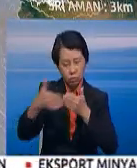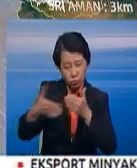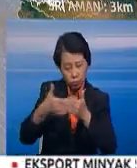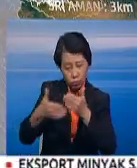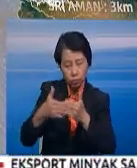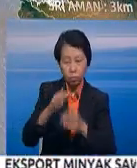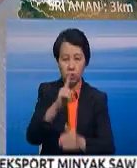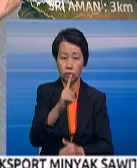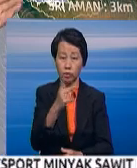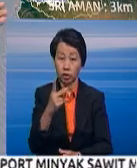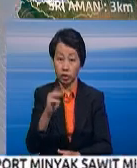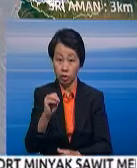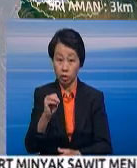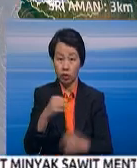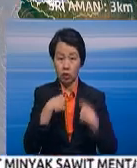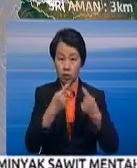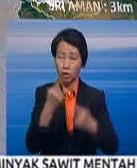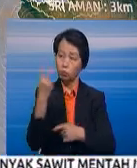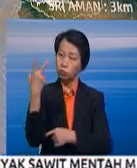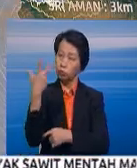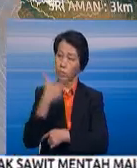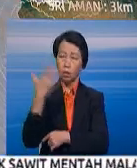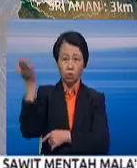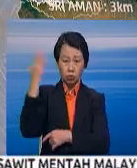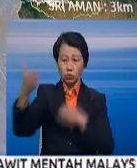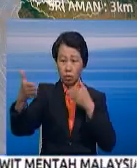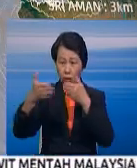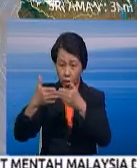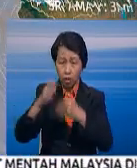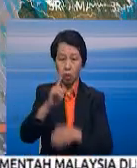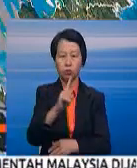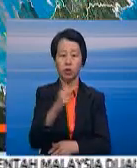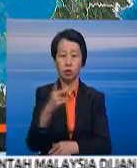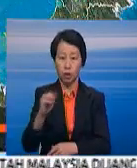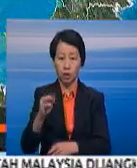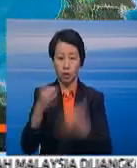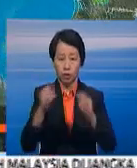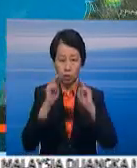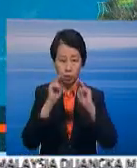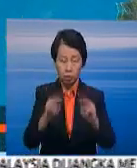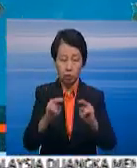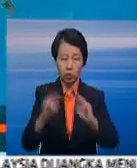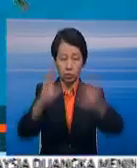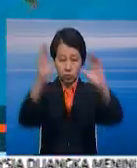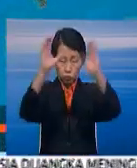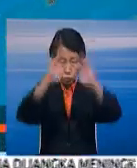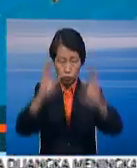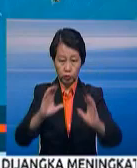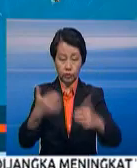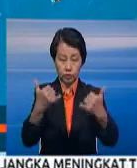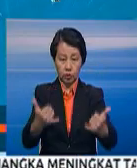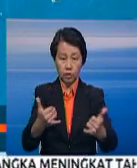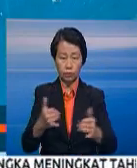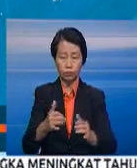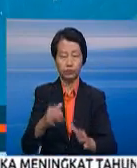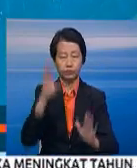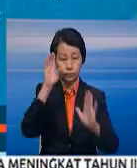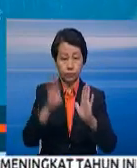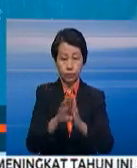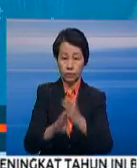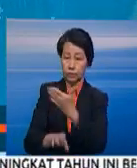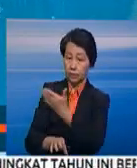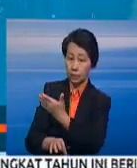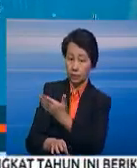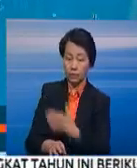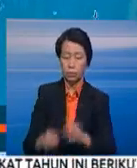kurang dari 1 km sejak beberapa hari yang lepas. Kita ikuti keadaan cuaca semasa, di mana buat waktu ini imej gemerada